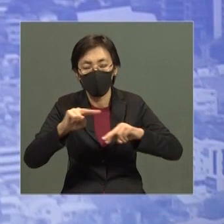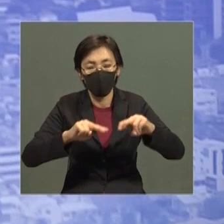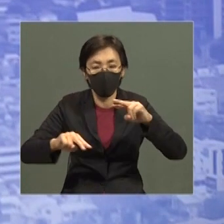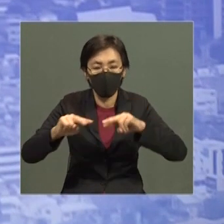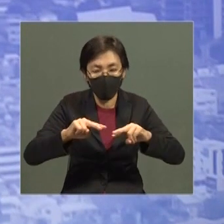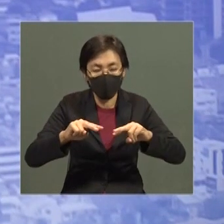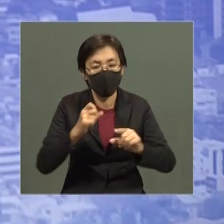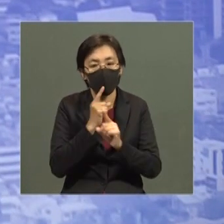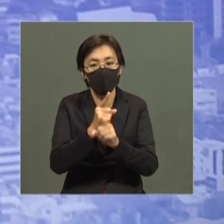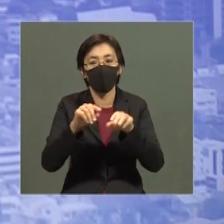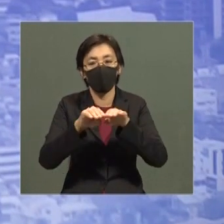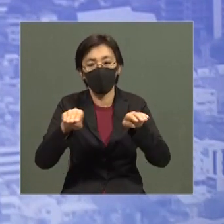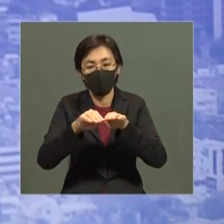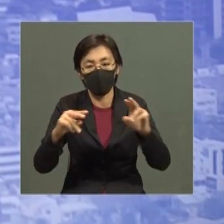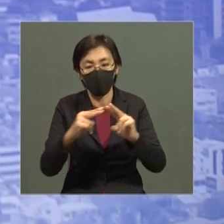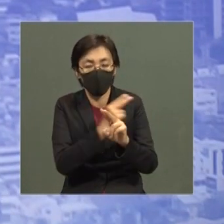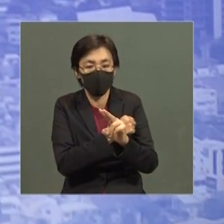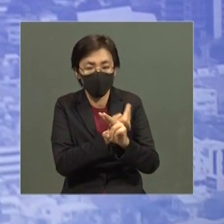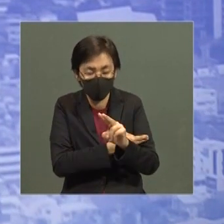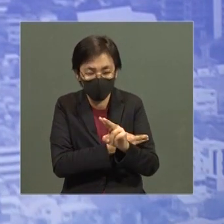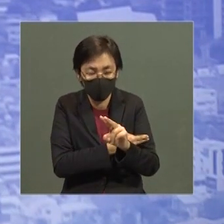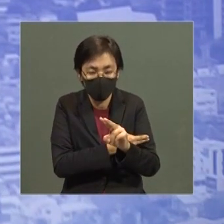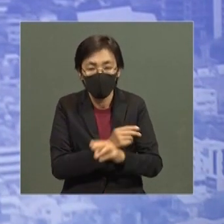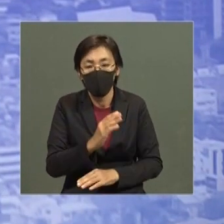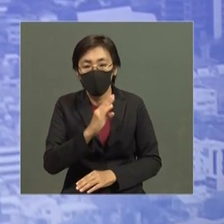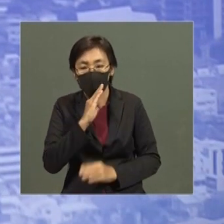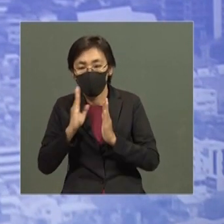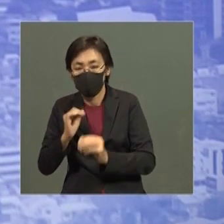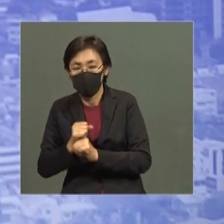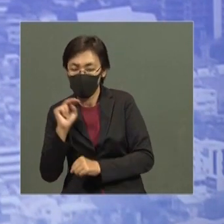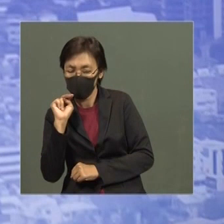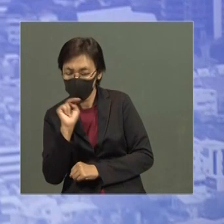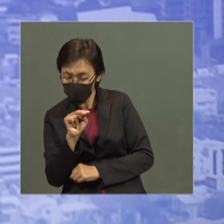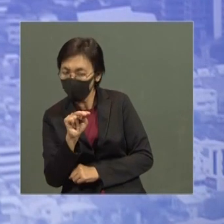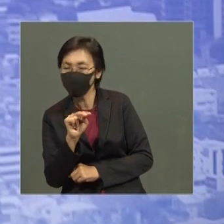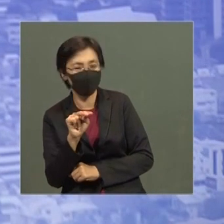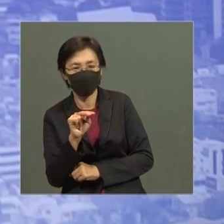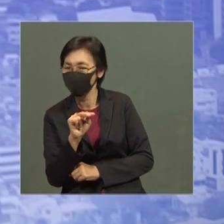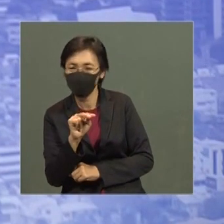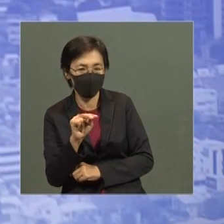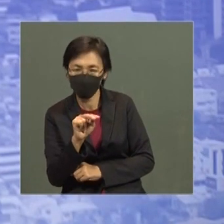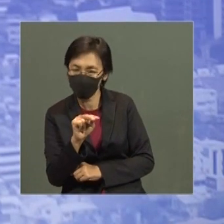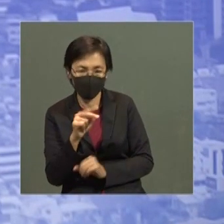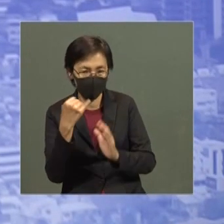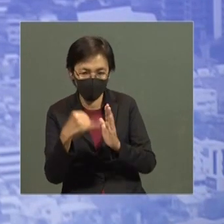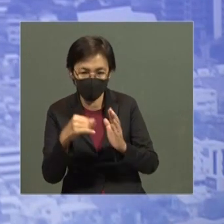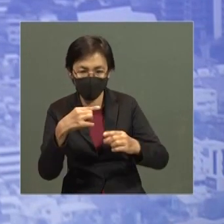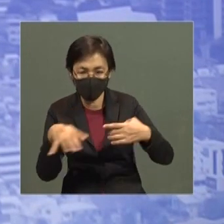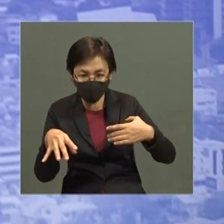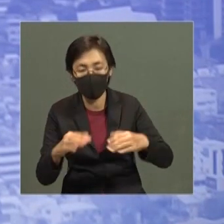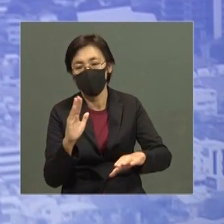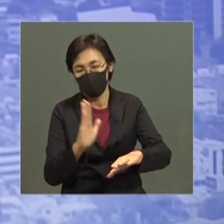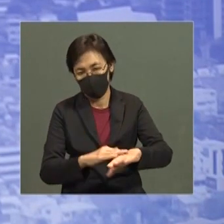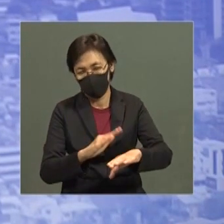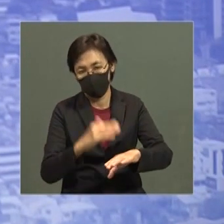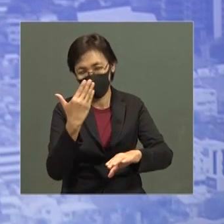การทำตามมาตรการนะคะถ้าสมมติว่าเจ้าหน้าที่เหล่านี้เห็นว่ามีการปฏิบัติที่ไม่ถูกต้องจะมีการตัก